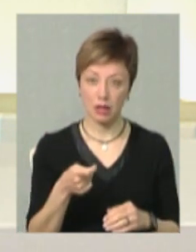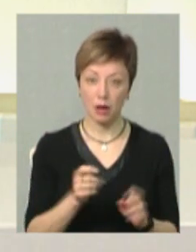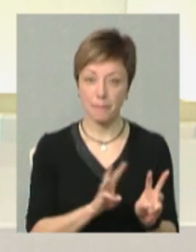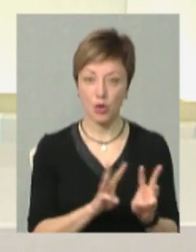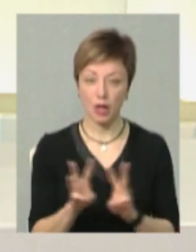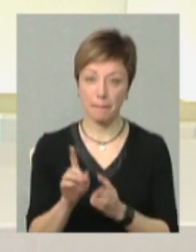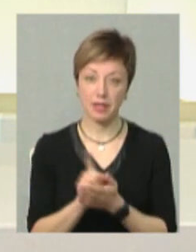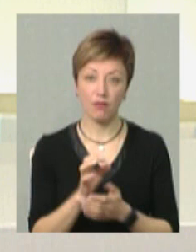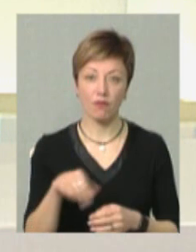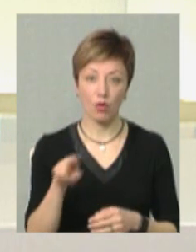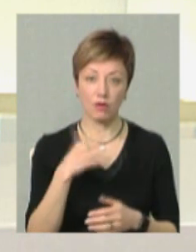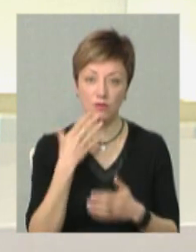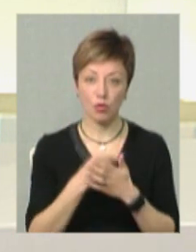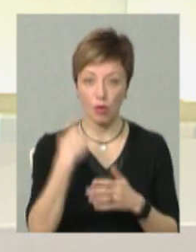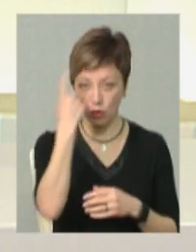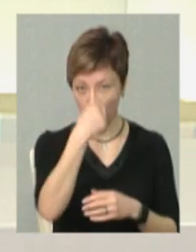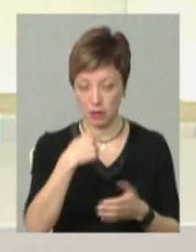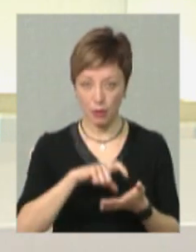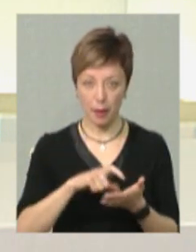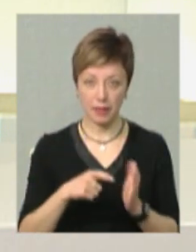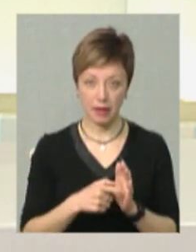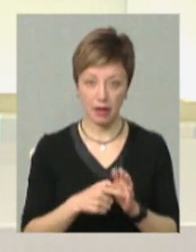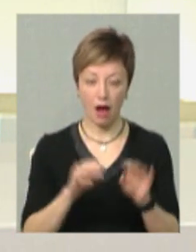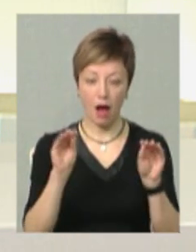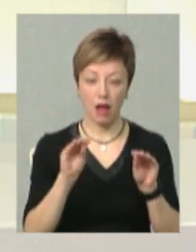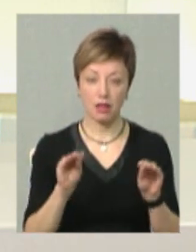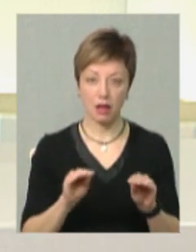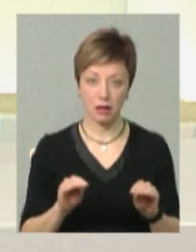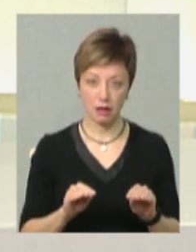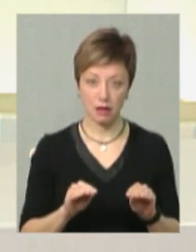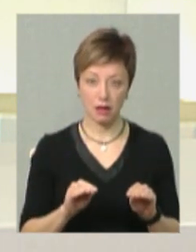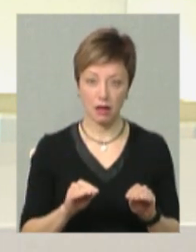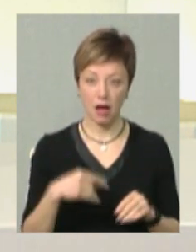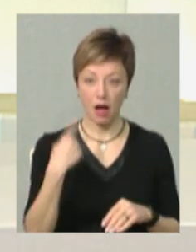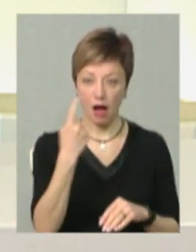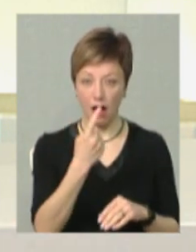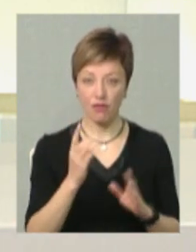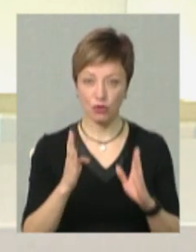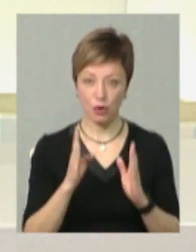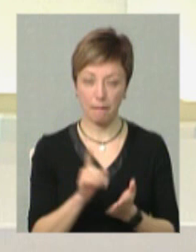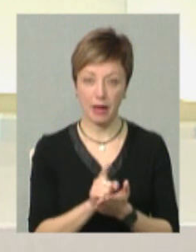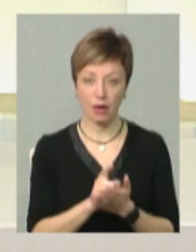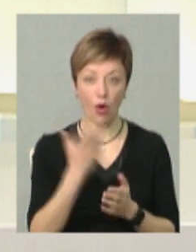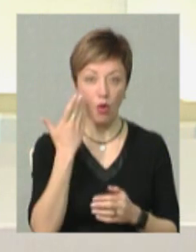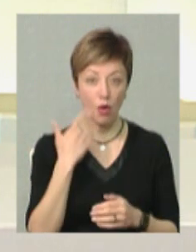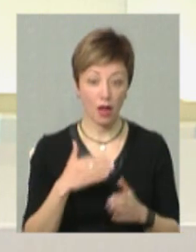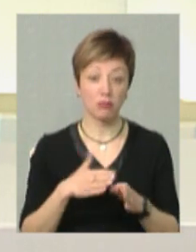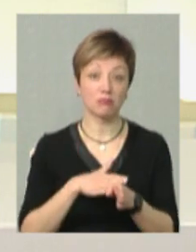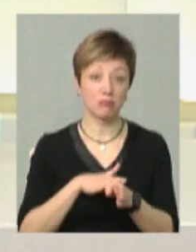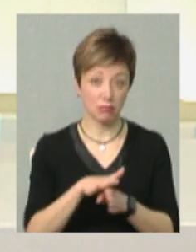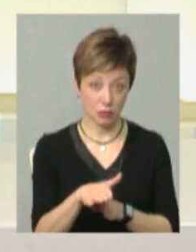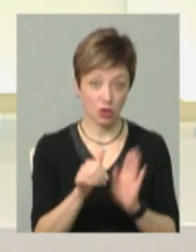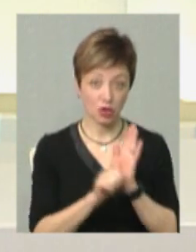портал пенсійного фонду в своєму особистому кабінеті анкету на автопенсію. І коли особа